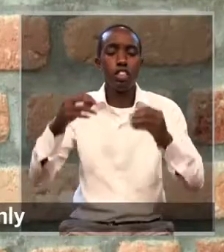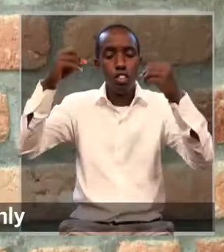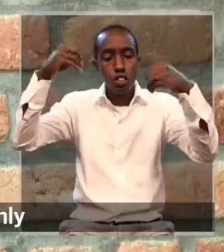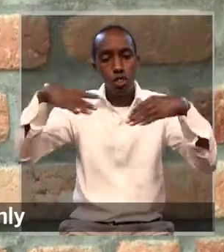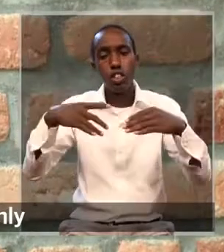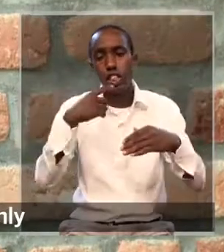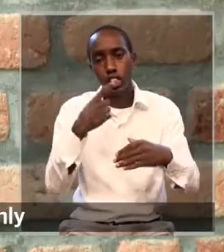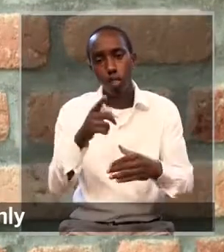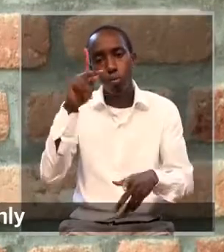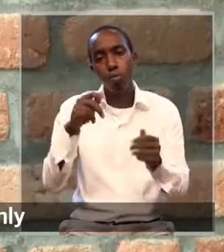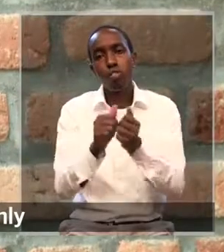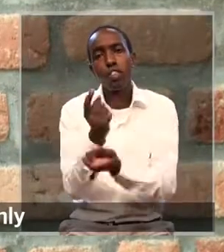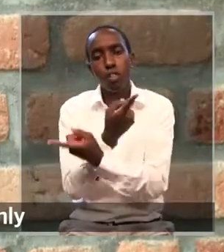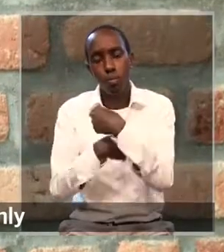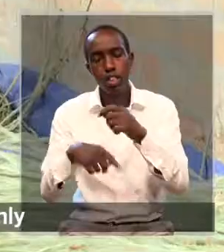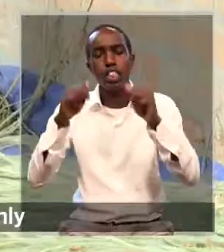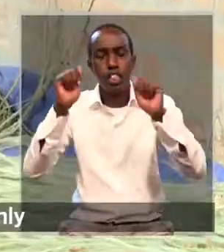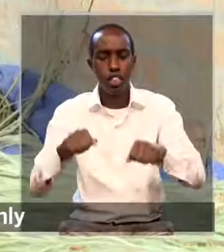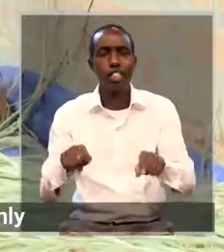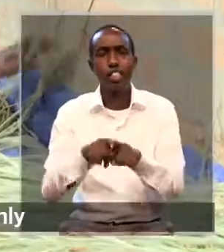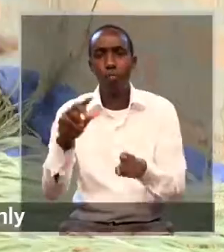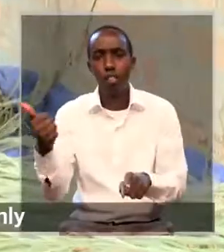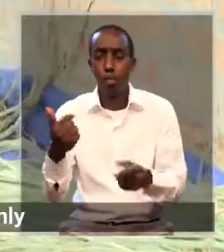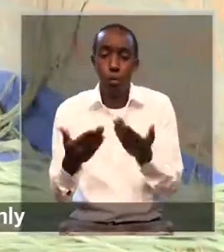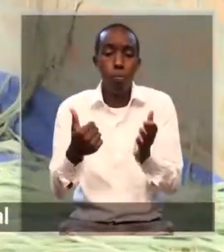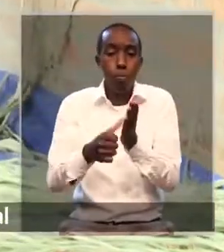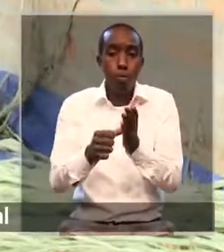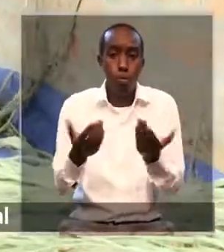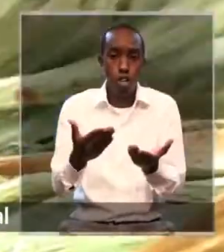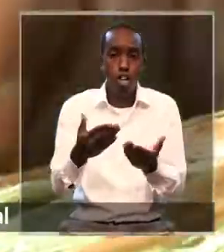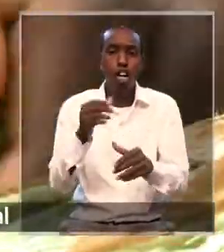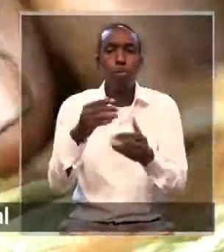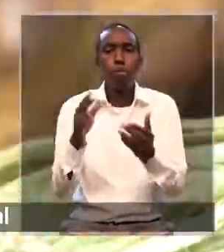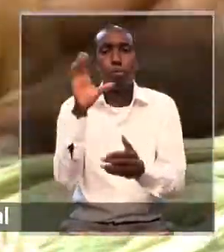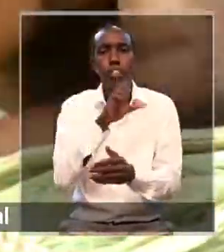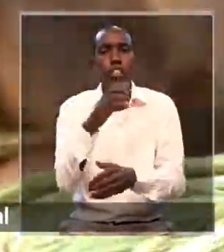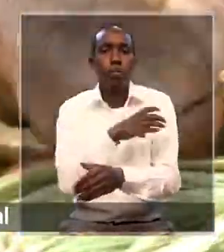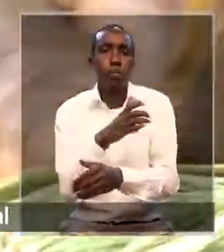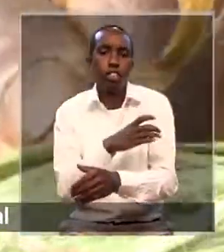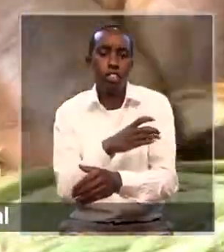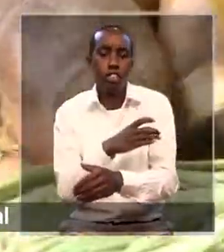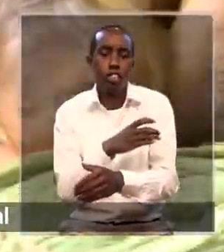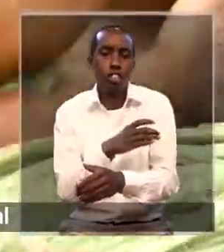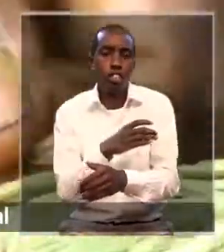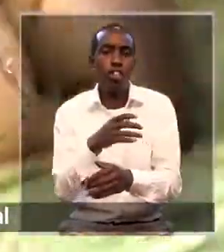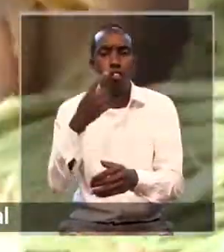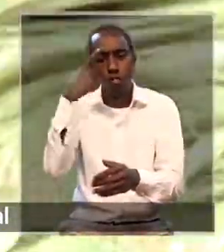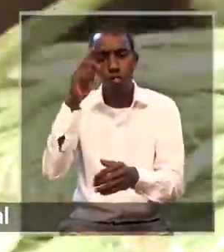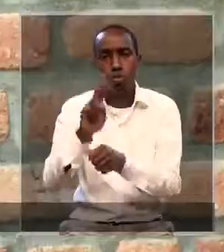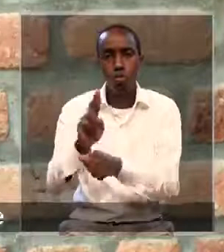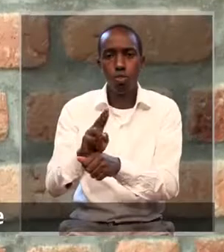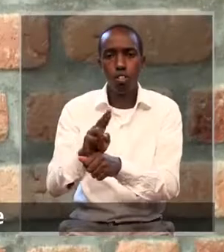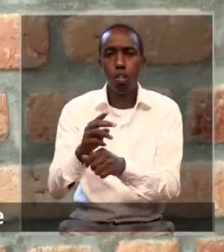Batugaragarije ko umuntu ufite ubumuga ashoboye. Wenda ikibazo cyaba kirimo ari ukubura ubushobozi bwo